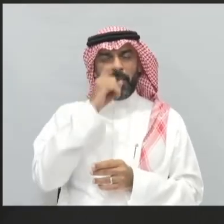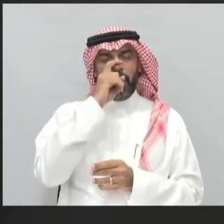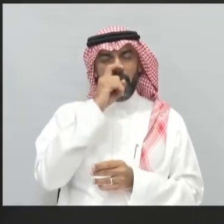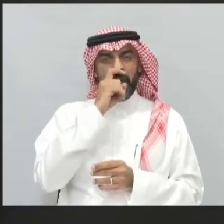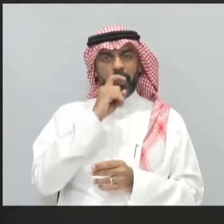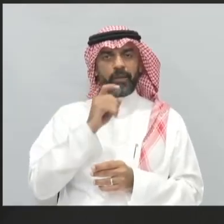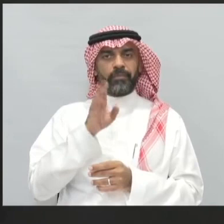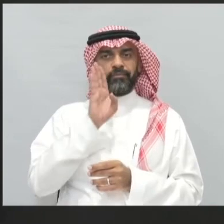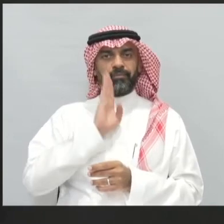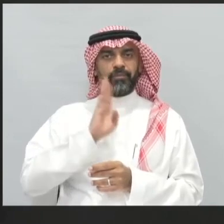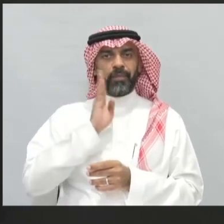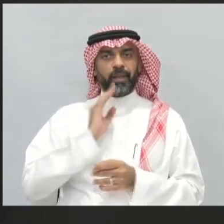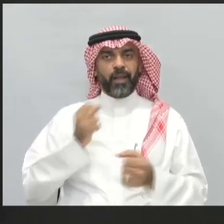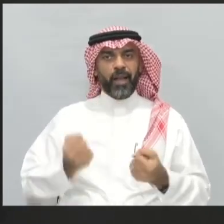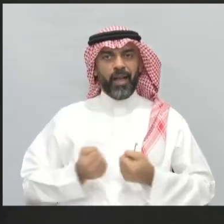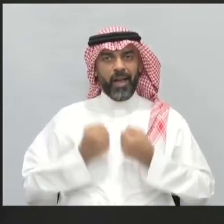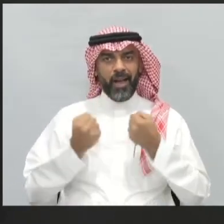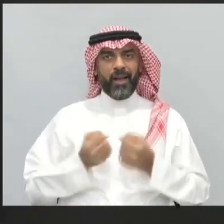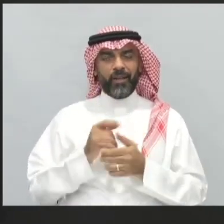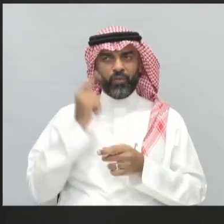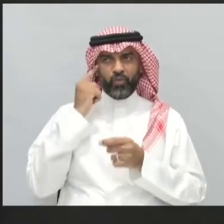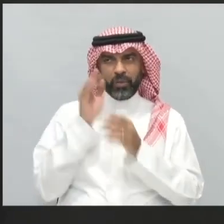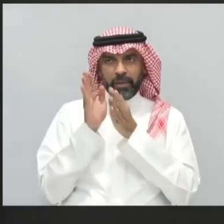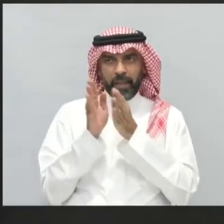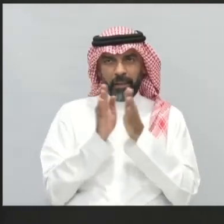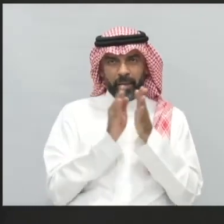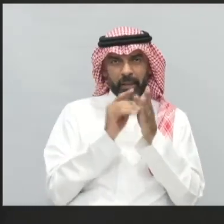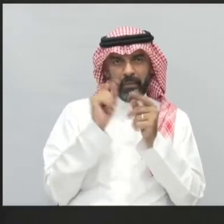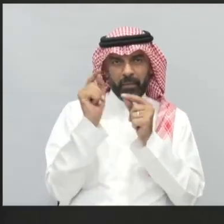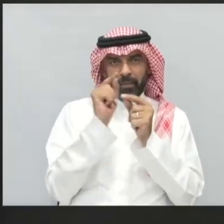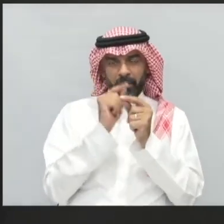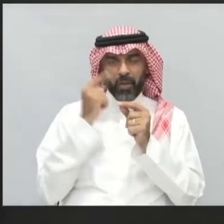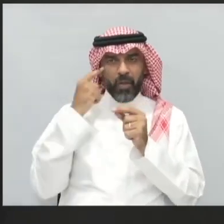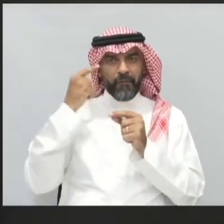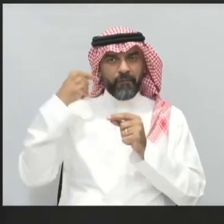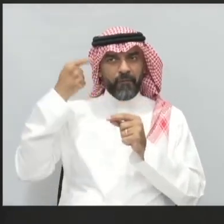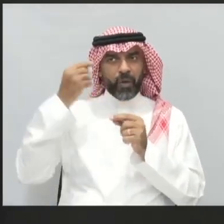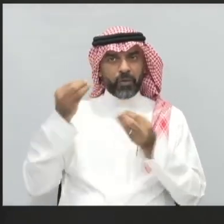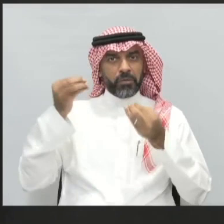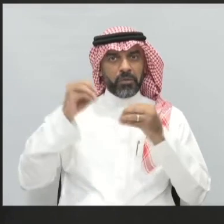الشيقه المساء رحت في يدك ذهنيا تزيد تفكيرك وذكائك